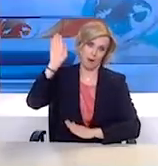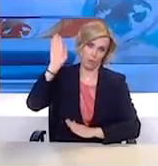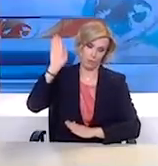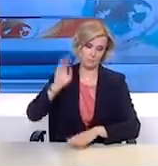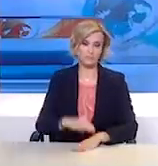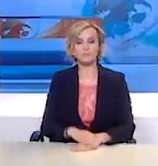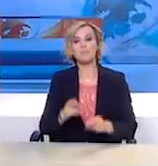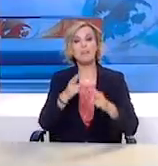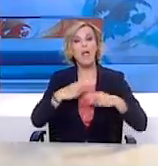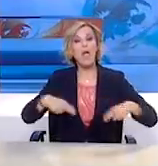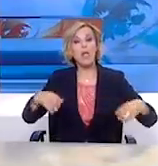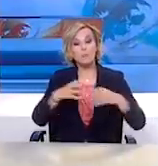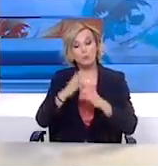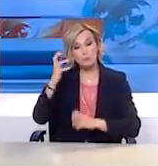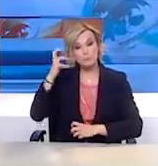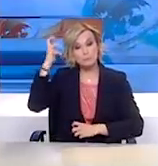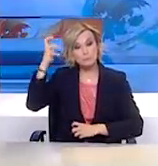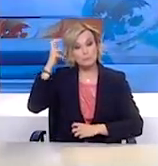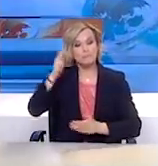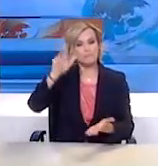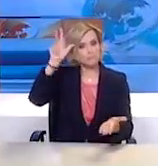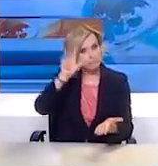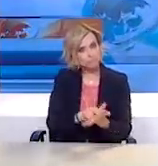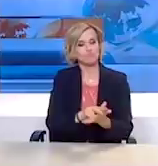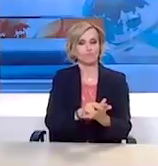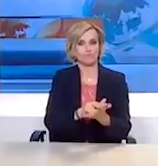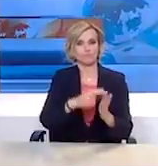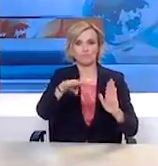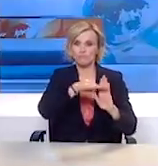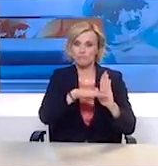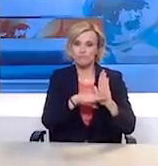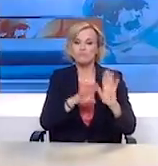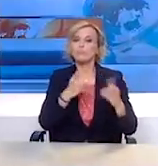Η Επιτροπή Εμπειρογνωμόνων επικυρωποίησε το θεραπευτικό αλγόριθμο ασθενών με τη νέα νόσο.